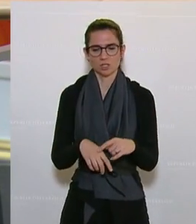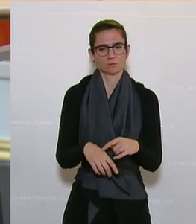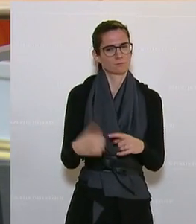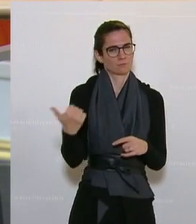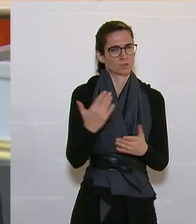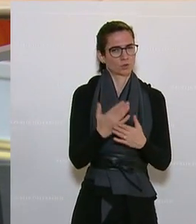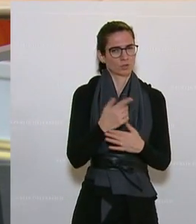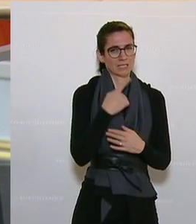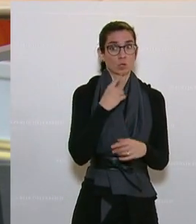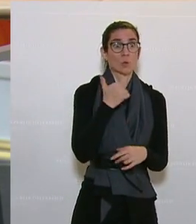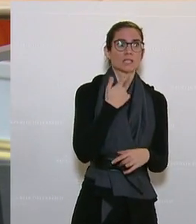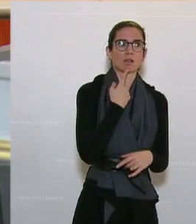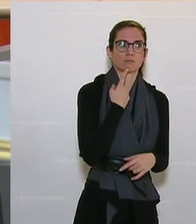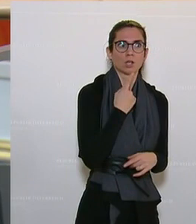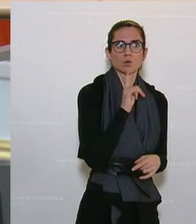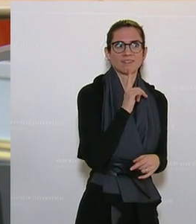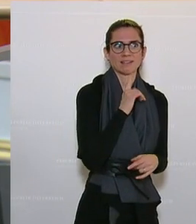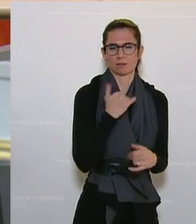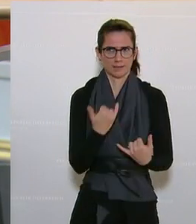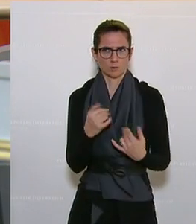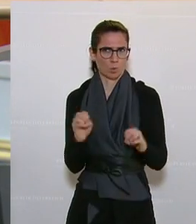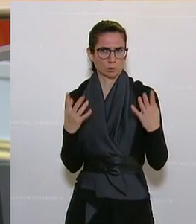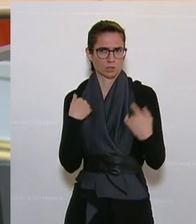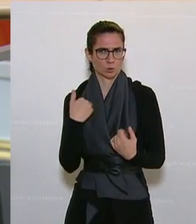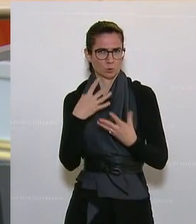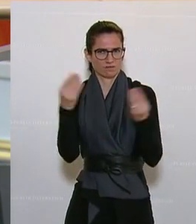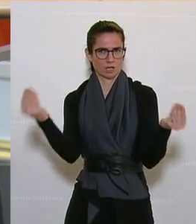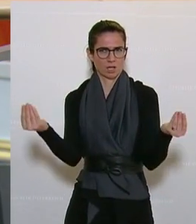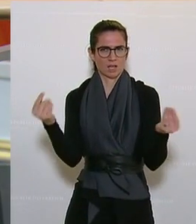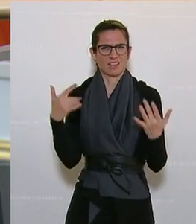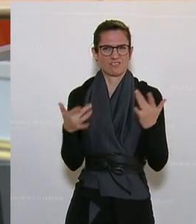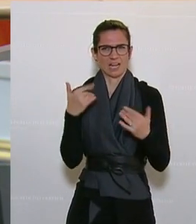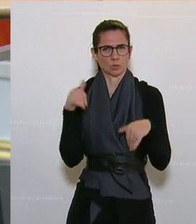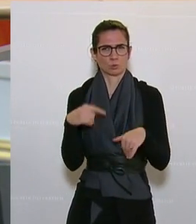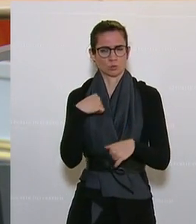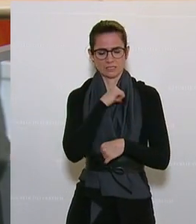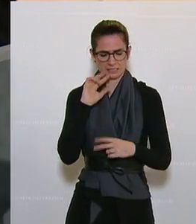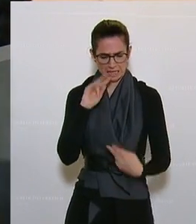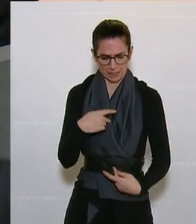eh schon machen. Zuerst war es Ihnen zu wenig. Jetzt ist Ihnen es zu viel. Einigen Sie sich einmal mit sich. Applaus